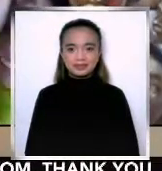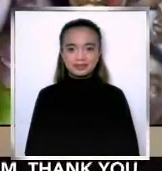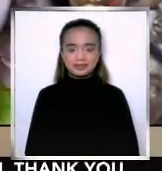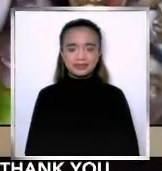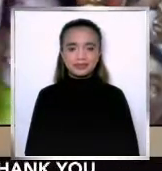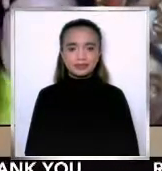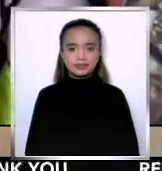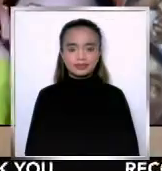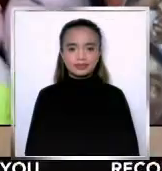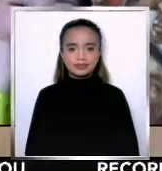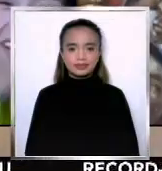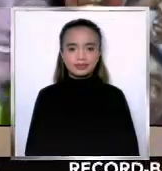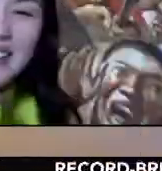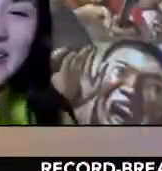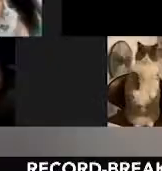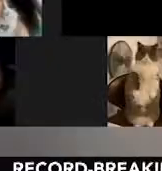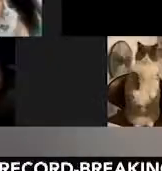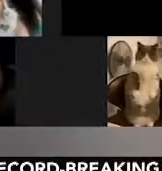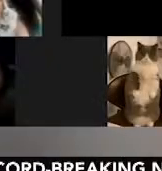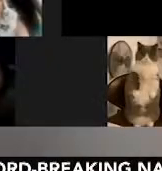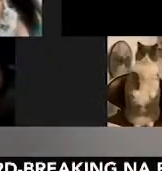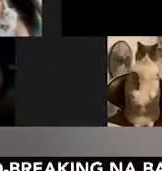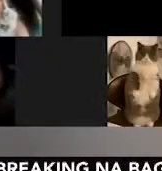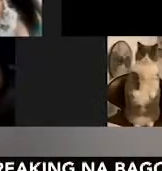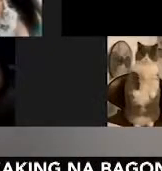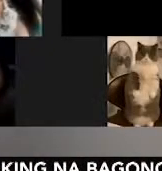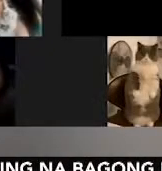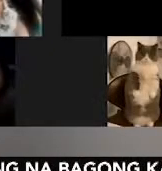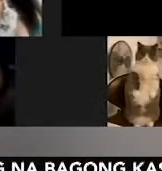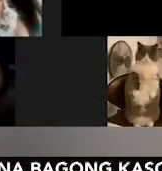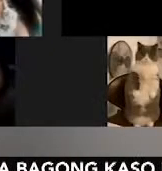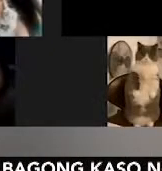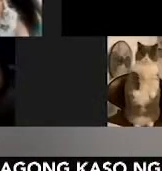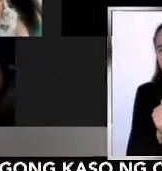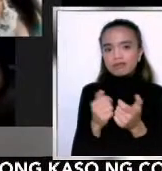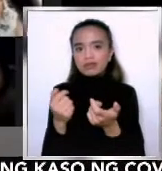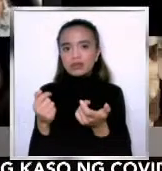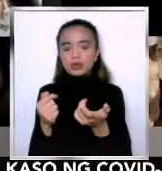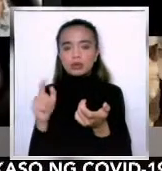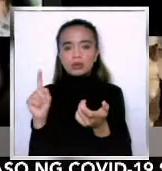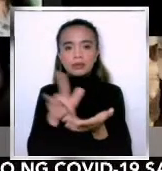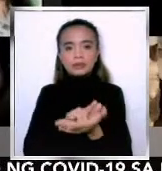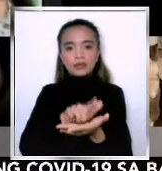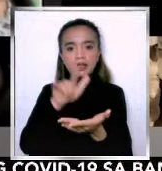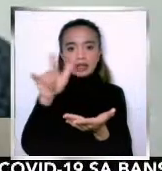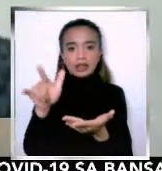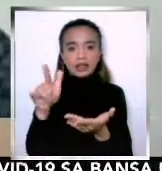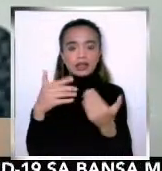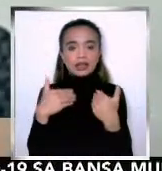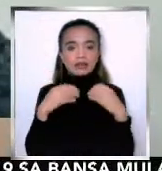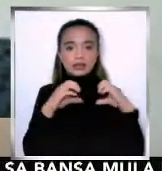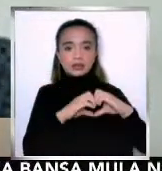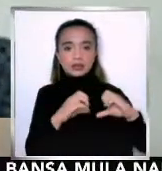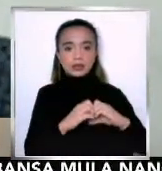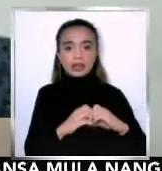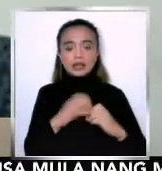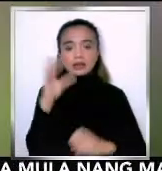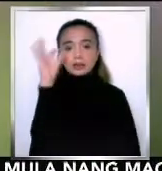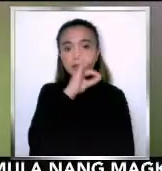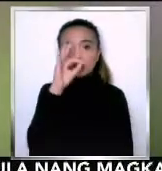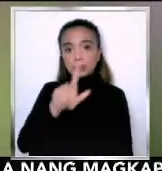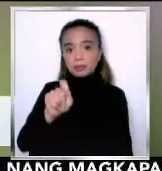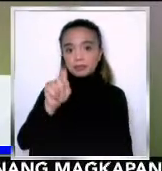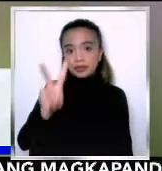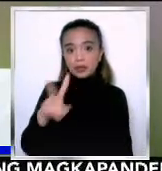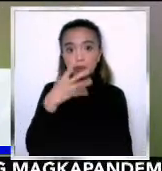Nakisaya ang cast ng I Can See You Alternate sa mga kapuso abroad sa FanCon na hatid ng GMA Pinoy TV sa pangungunan ni Ding Dong Dantes